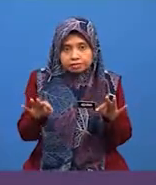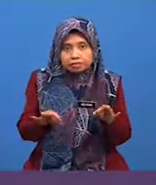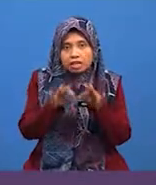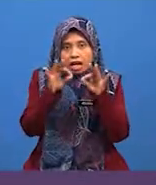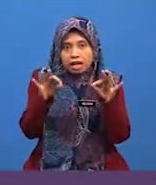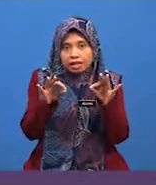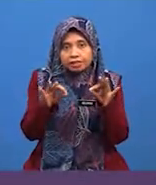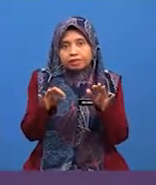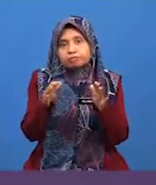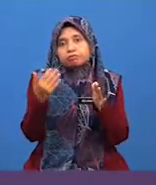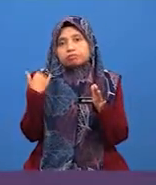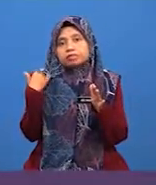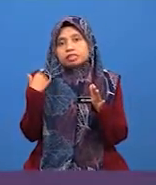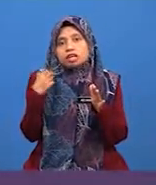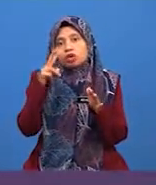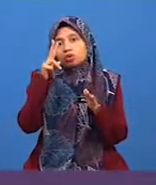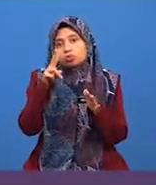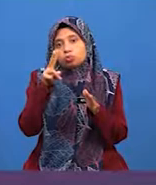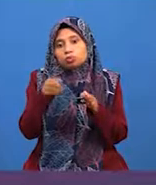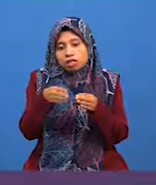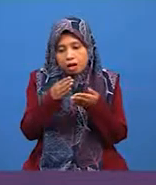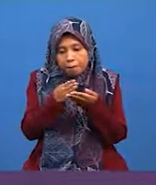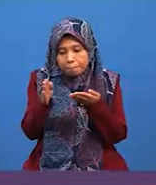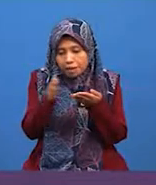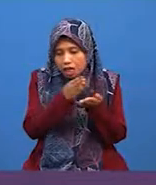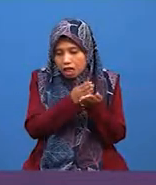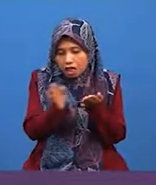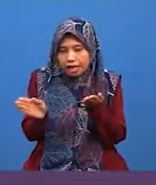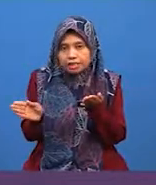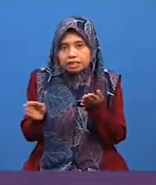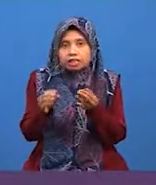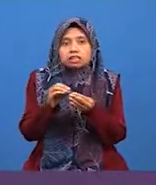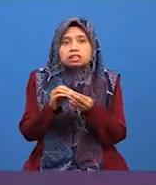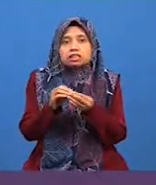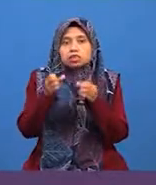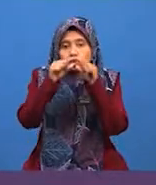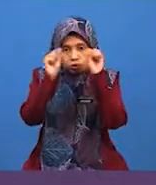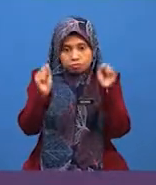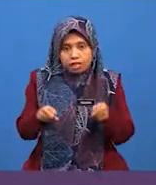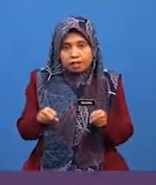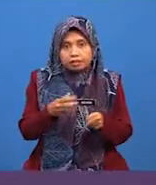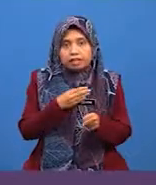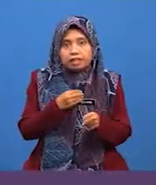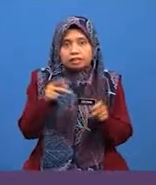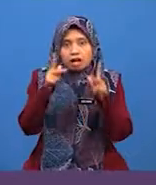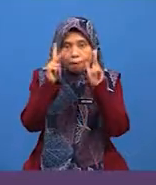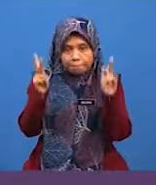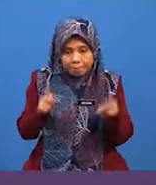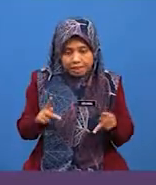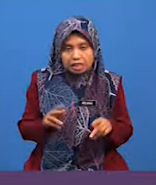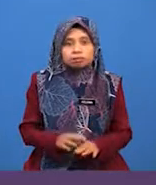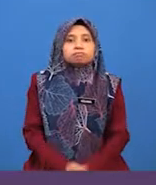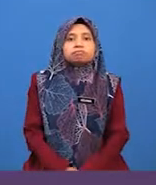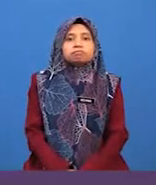Ayat terdiri daripada dua bahagian, iaitu subjek dan predikat.